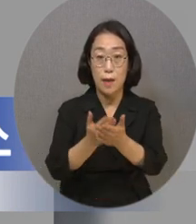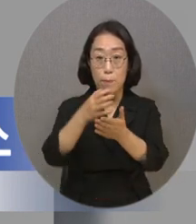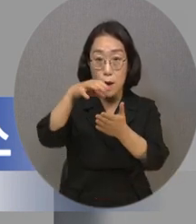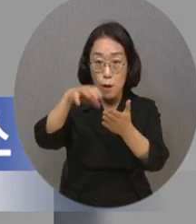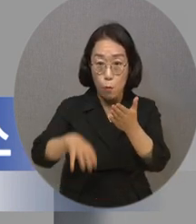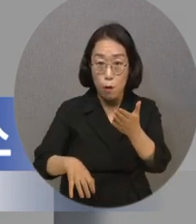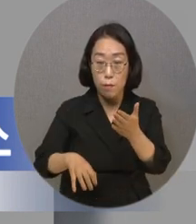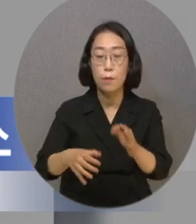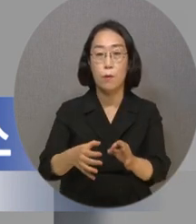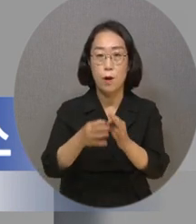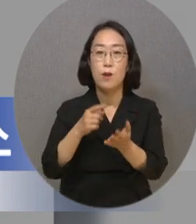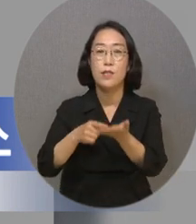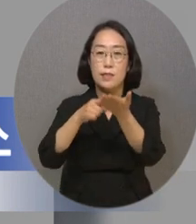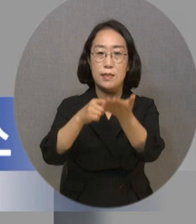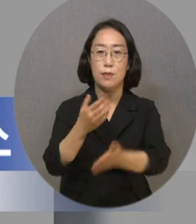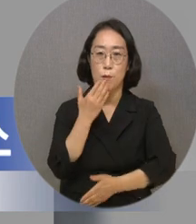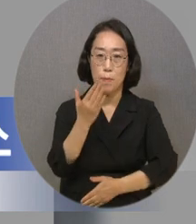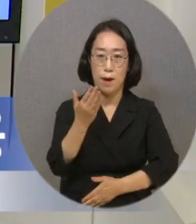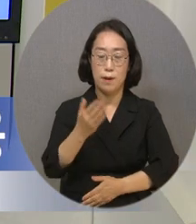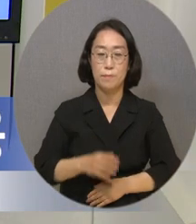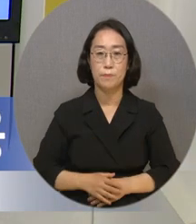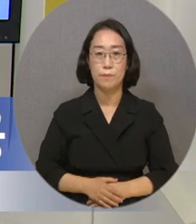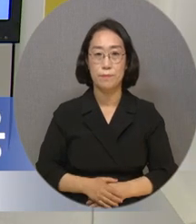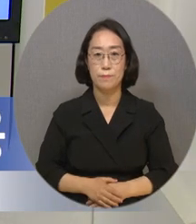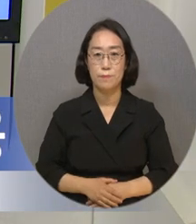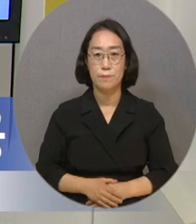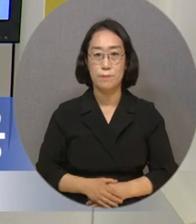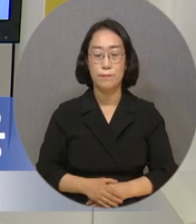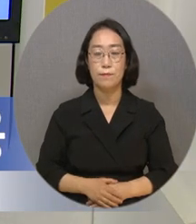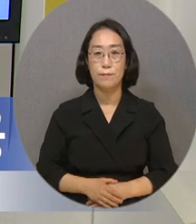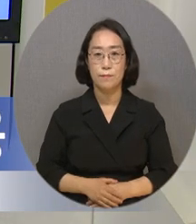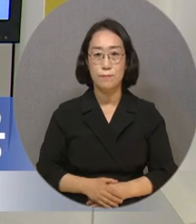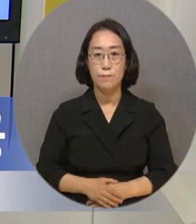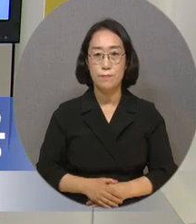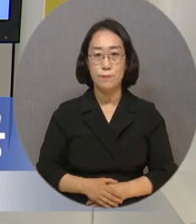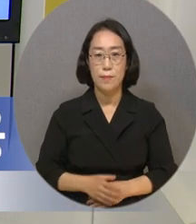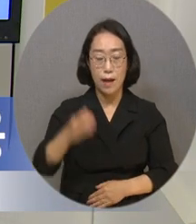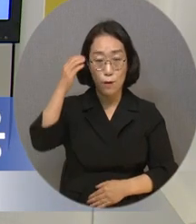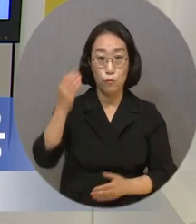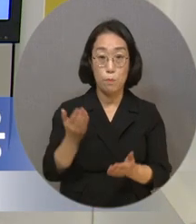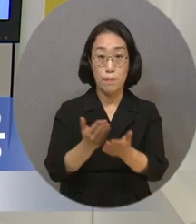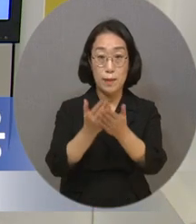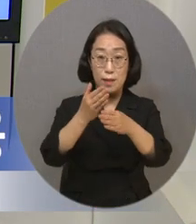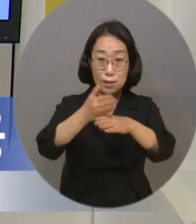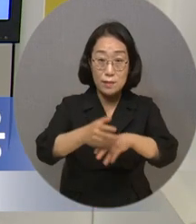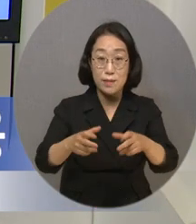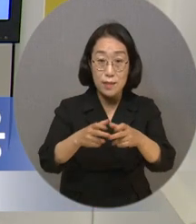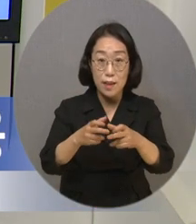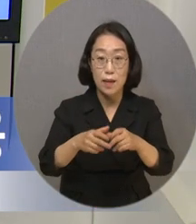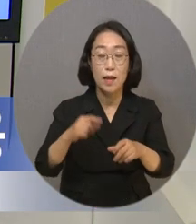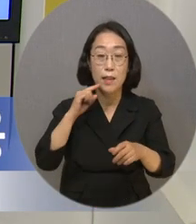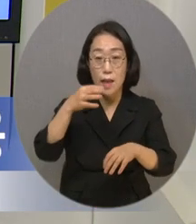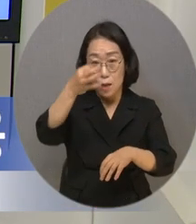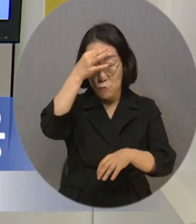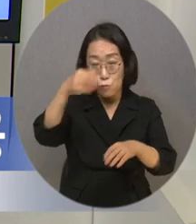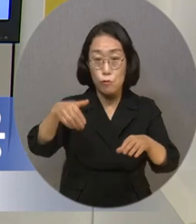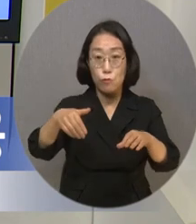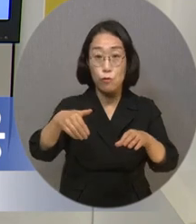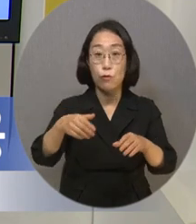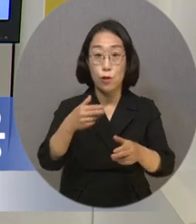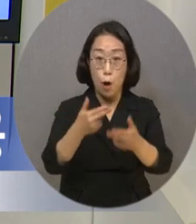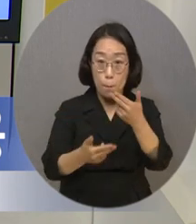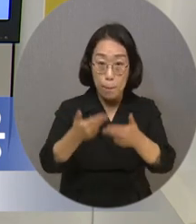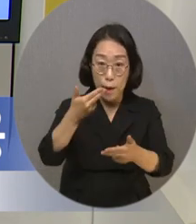직업재활부로 하면 됩니다 다음 뉴스입니다 한국 발달장애인 문화예술협회 아트위켄